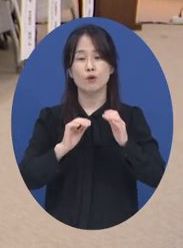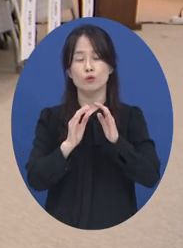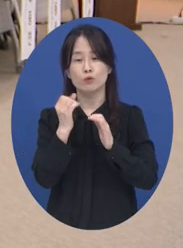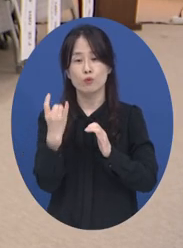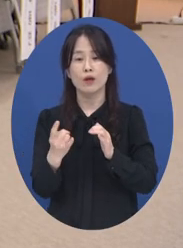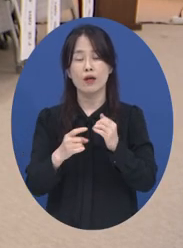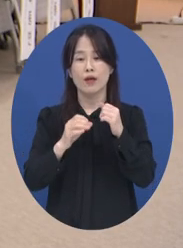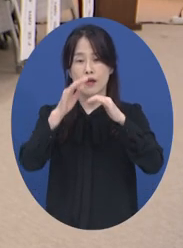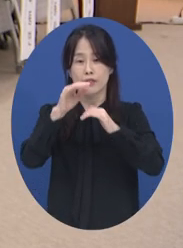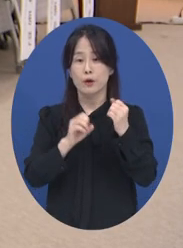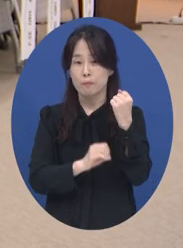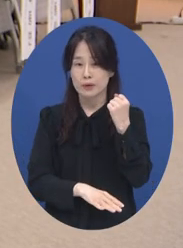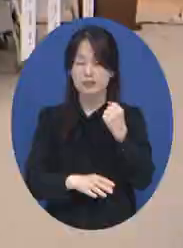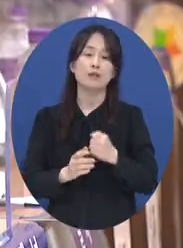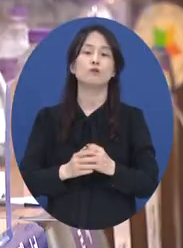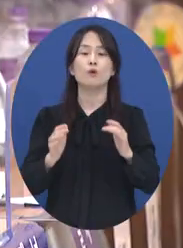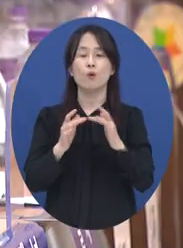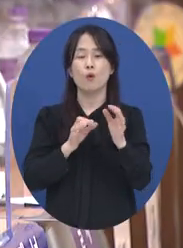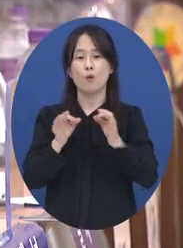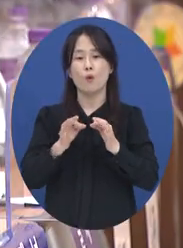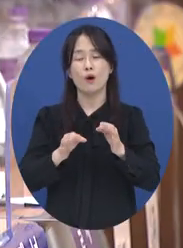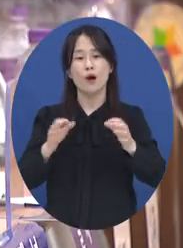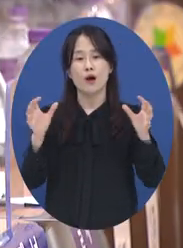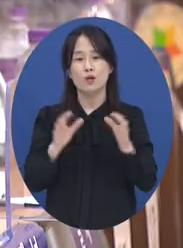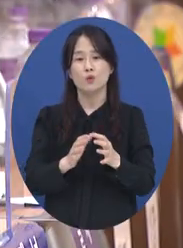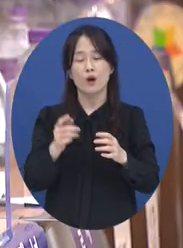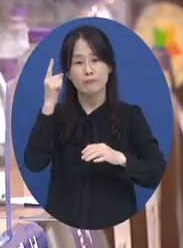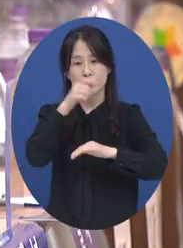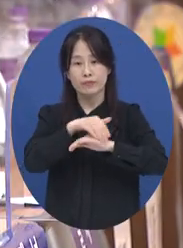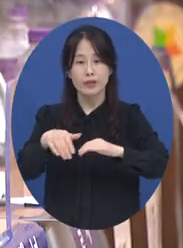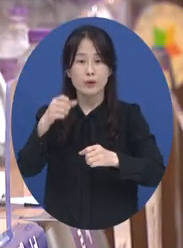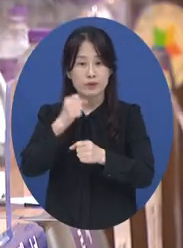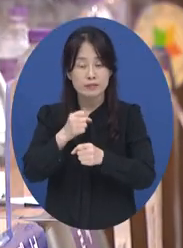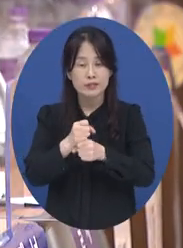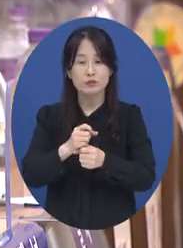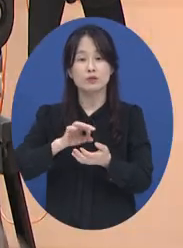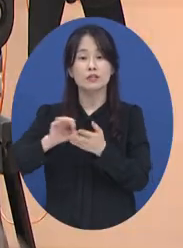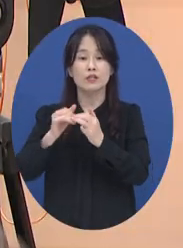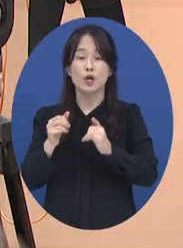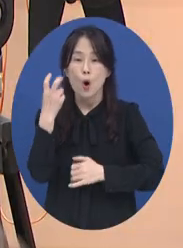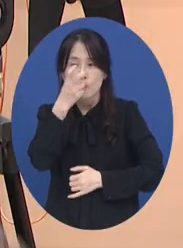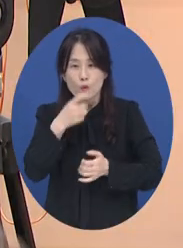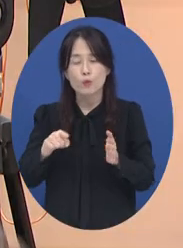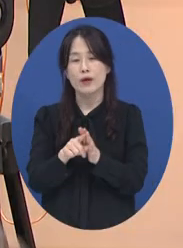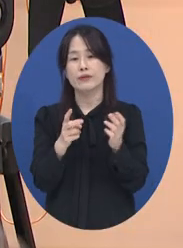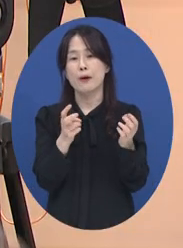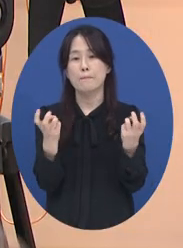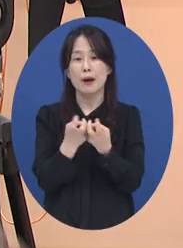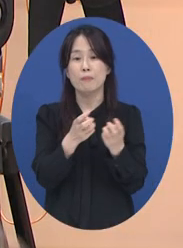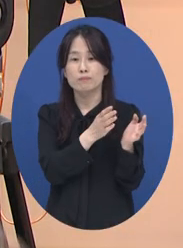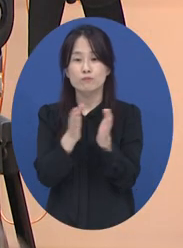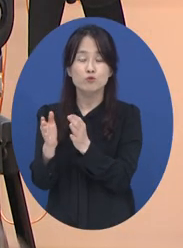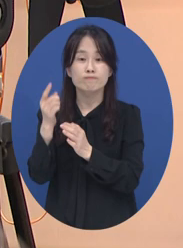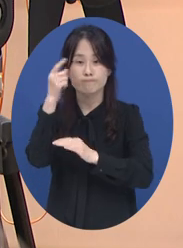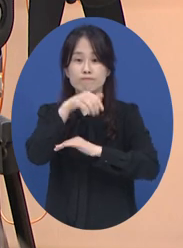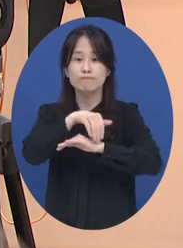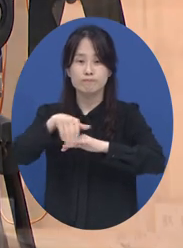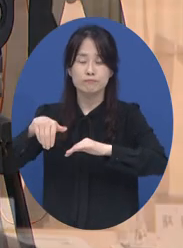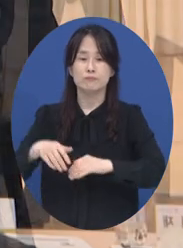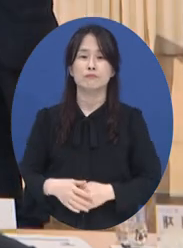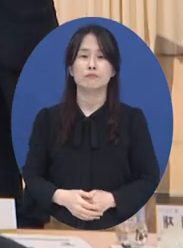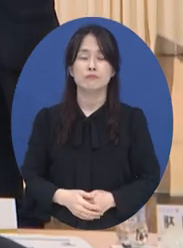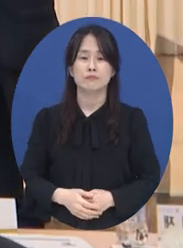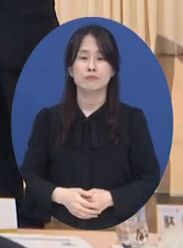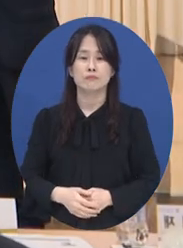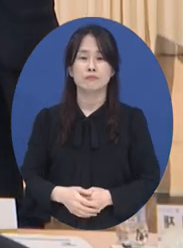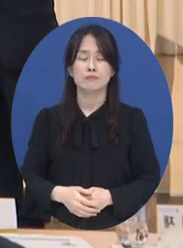정도는 이번 토론의 내용을 바탕으로 유통 플랫폼 종합 계획을 수립하는 등 플랫폼 거래 이용자를 보호하기 위한 방안을 마지막 방송입니다